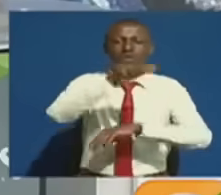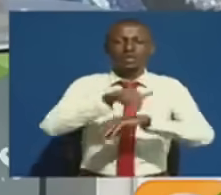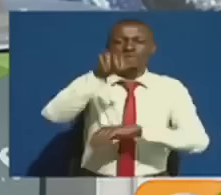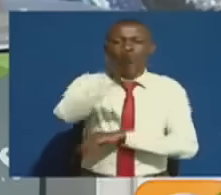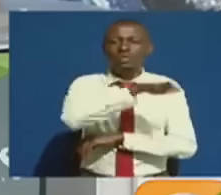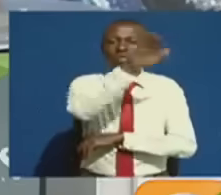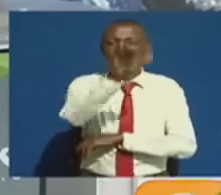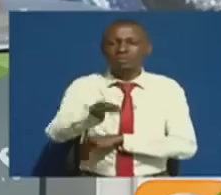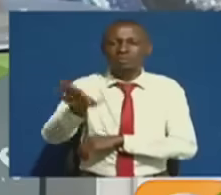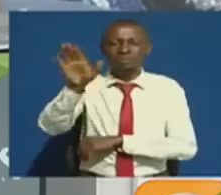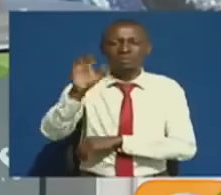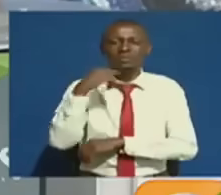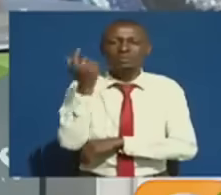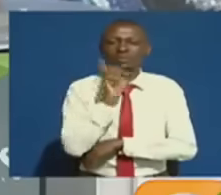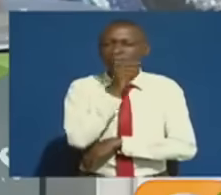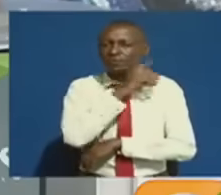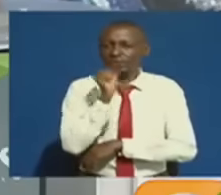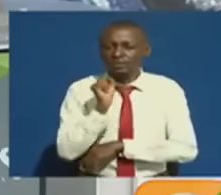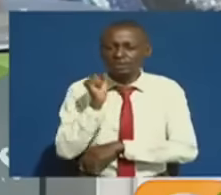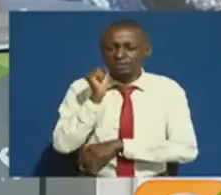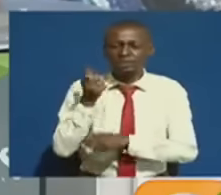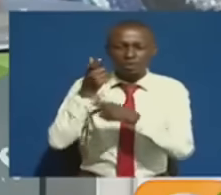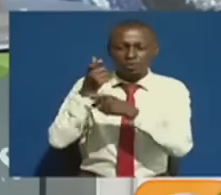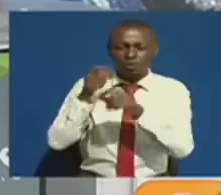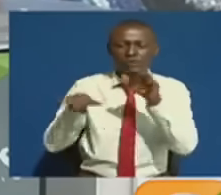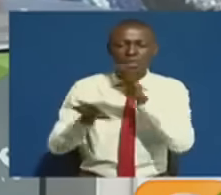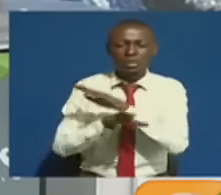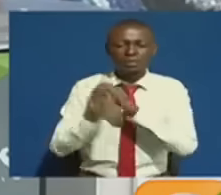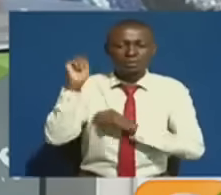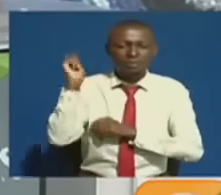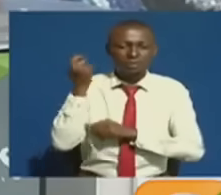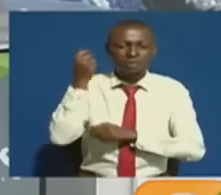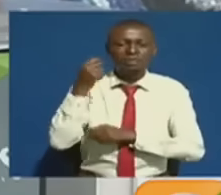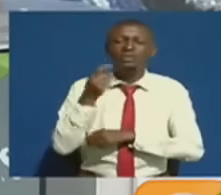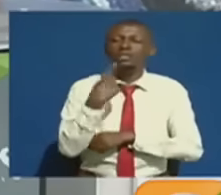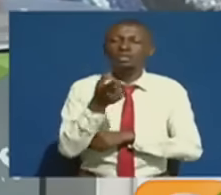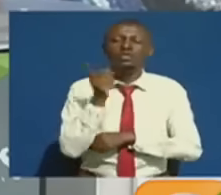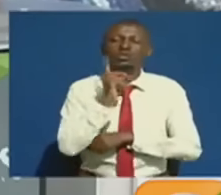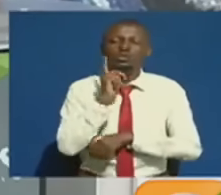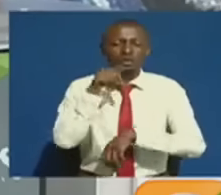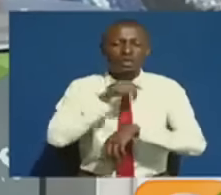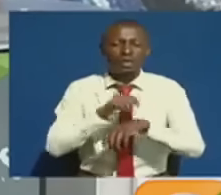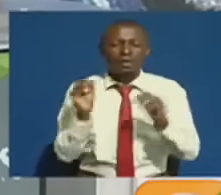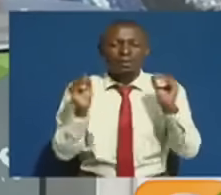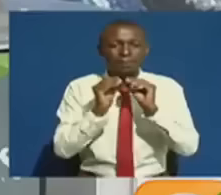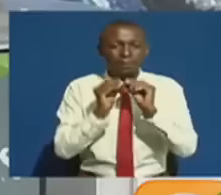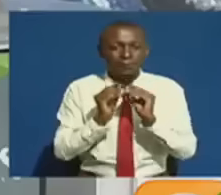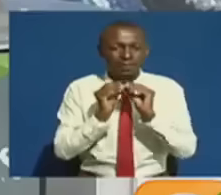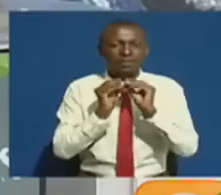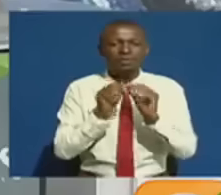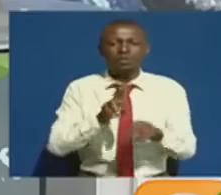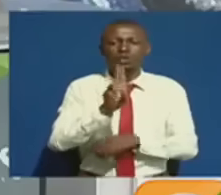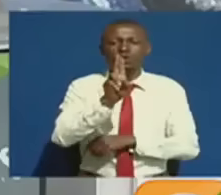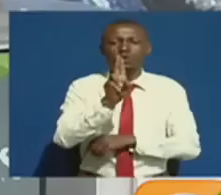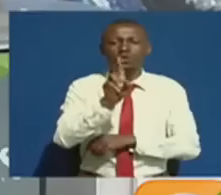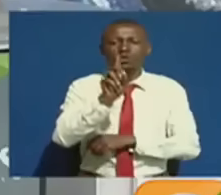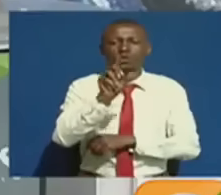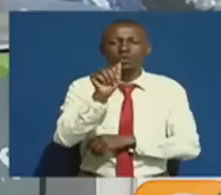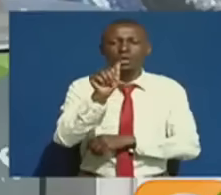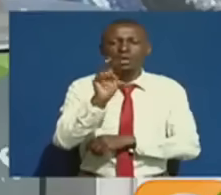Silvanus Osoro. Kulingana Osoro, shutuma dhidi ya naibu rais zitatolewa kesho wakati wa mkutano wa bunge wa UDA